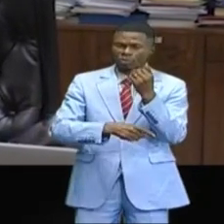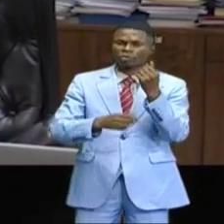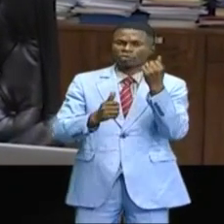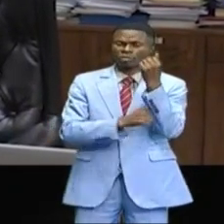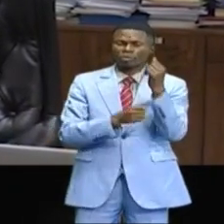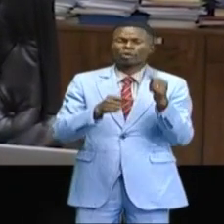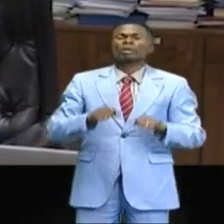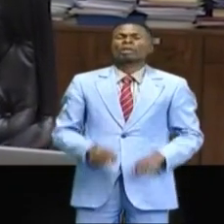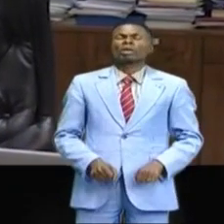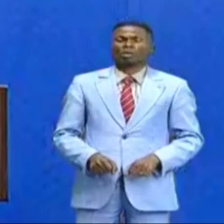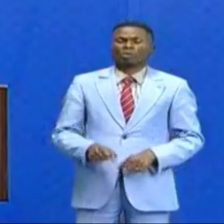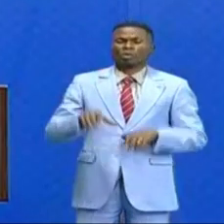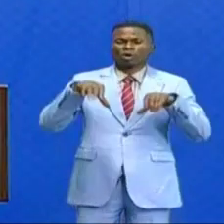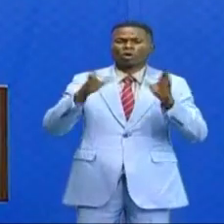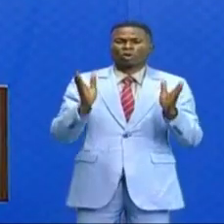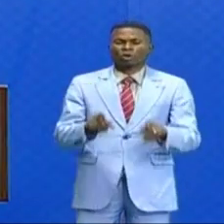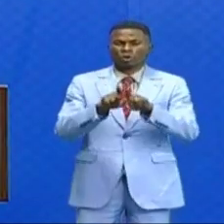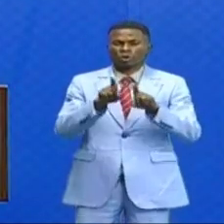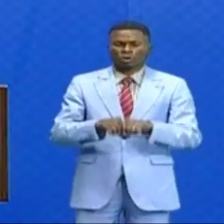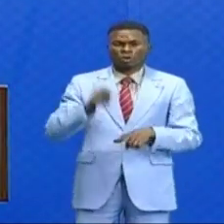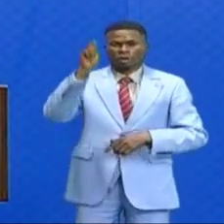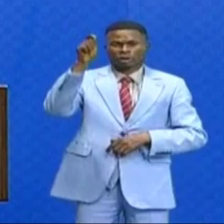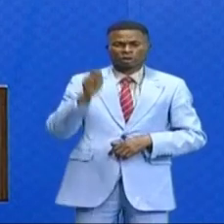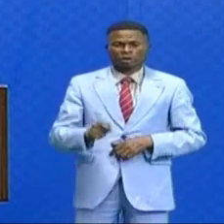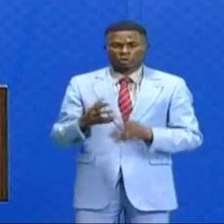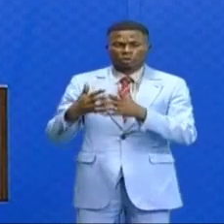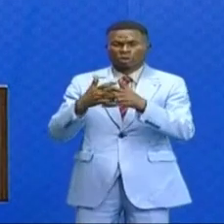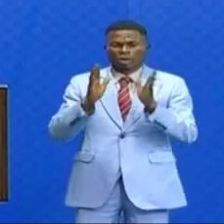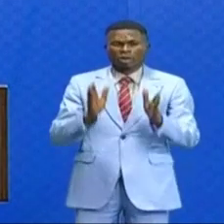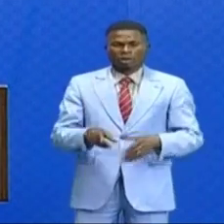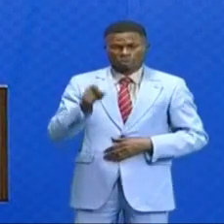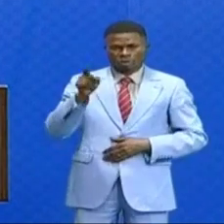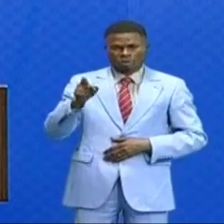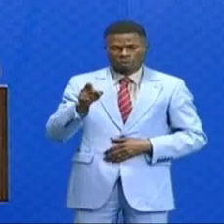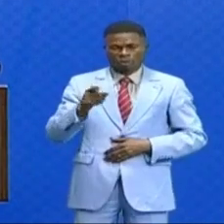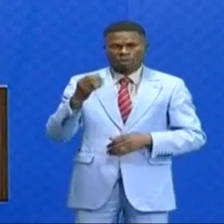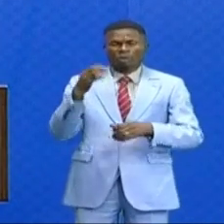mort de nos compatriotes et des casques bleus. Une mission